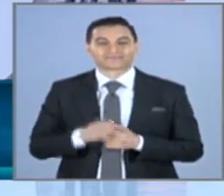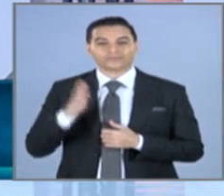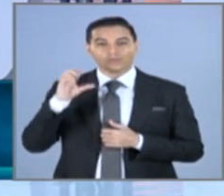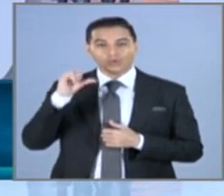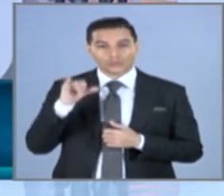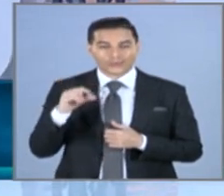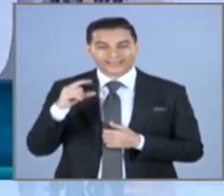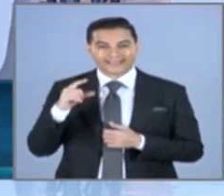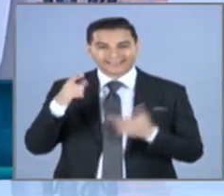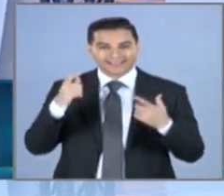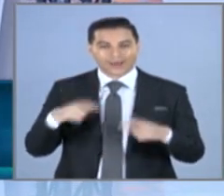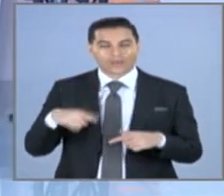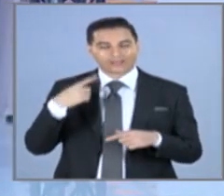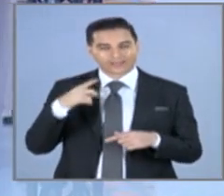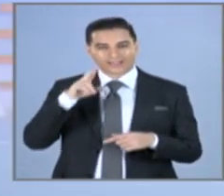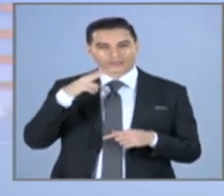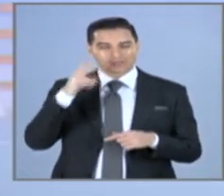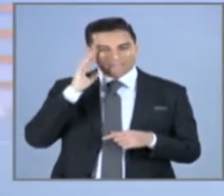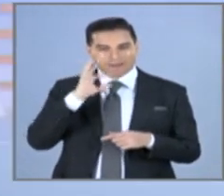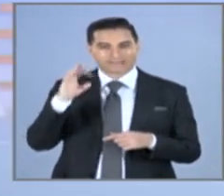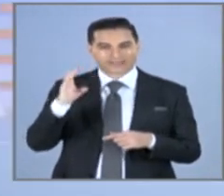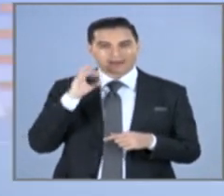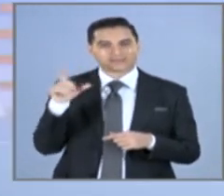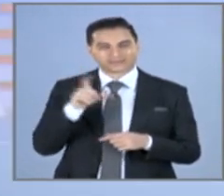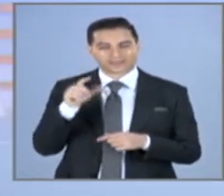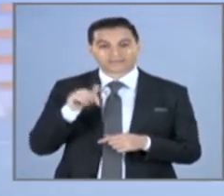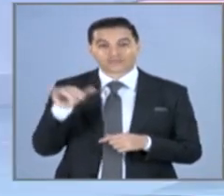السويد هي الإجابة الصحيحة، 10 نقط. مهمين جدا، عيلة